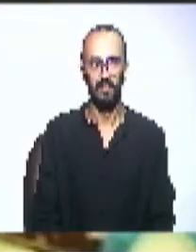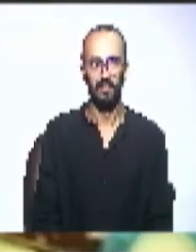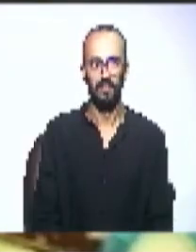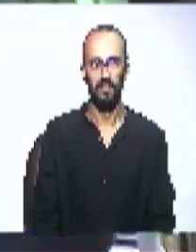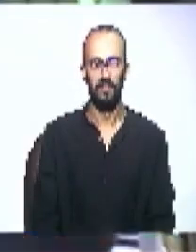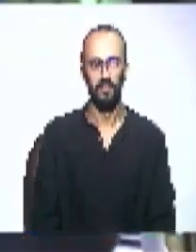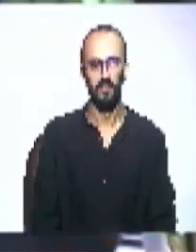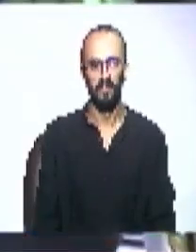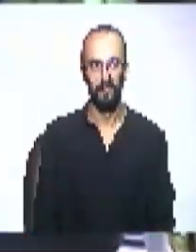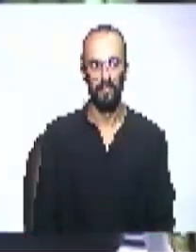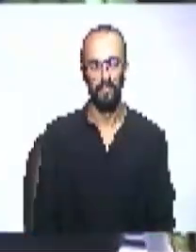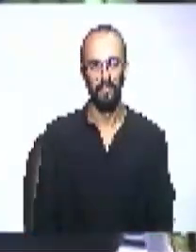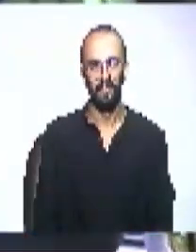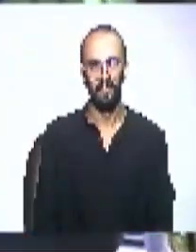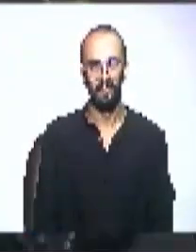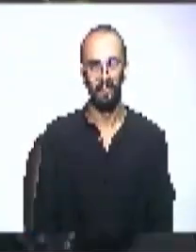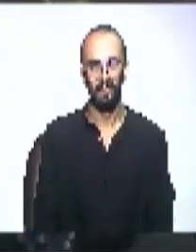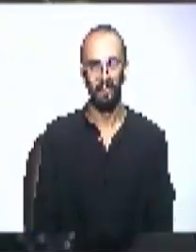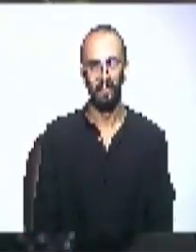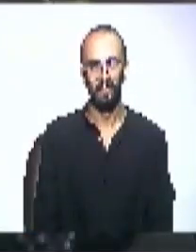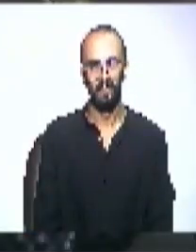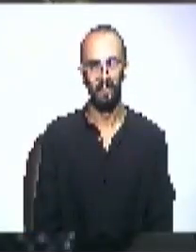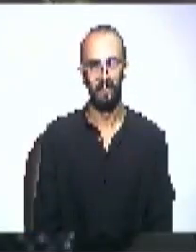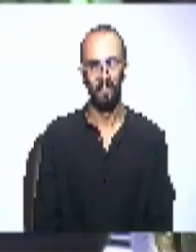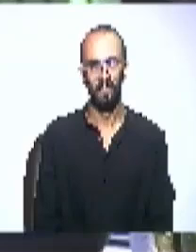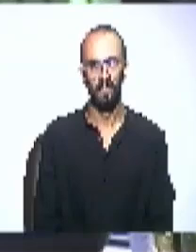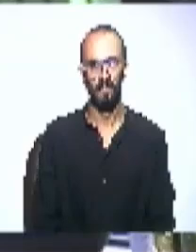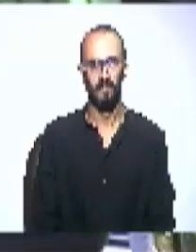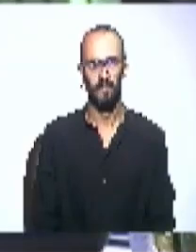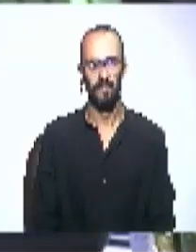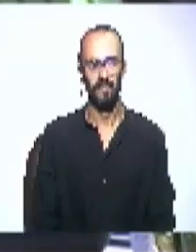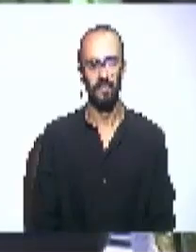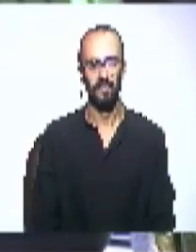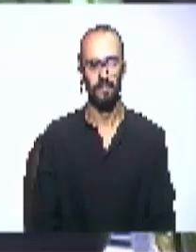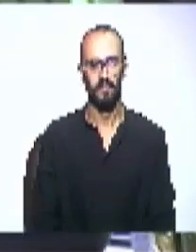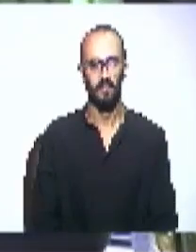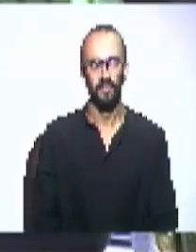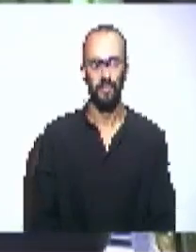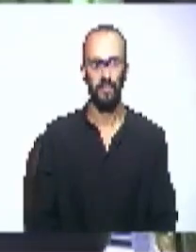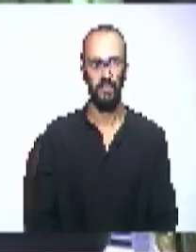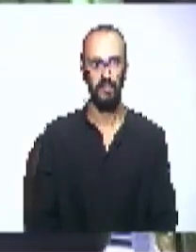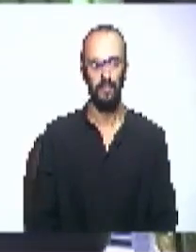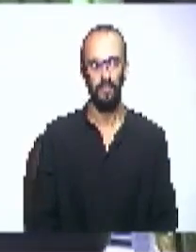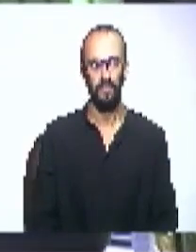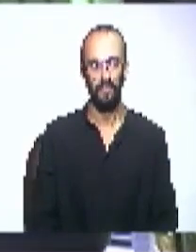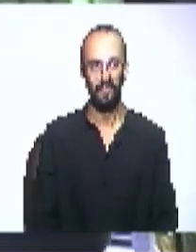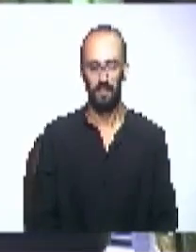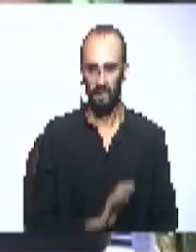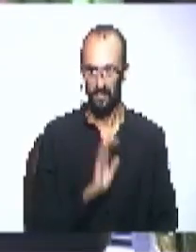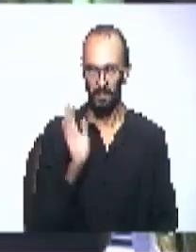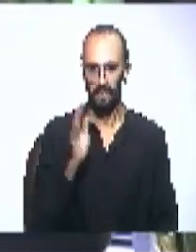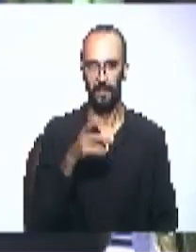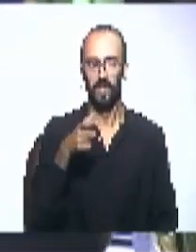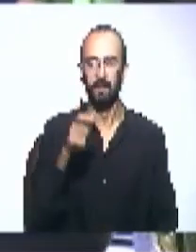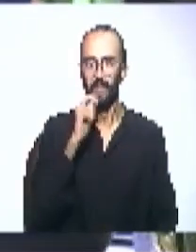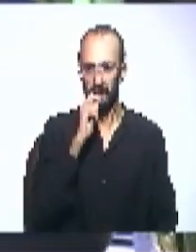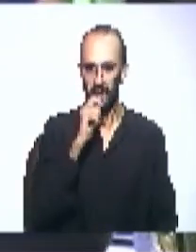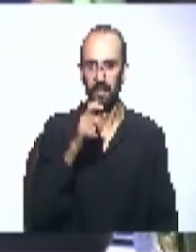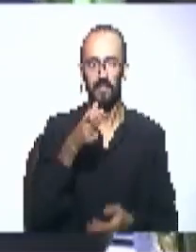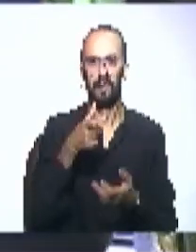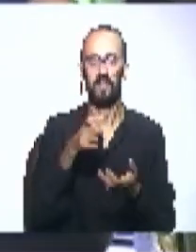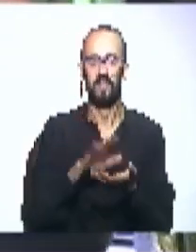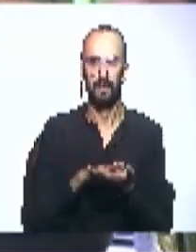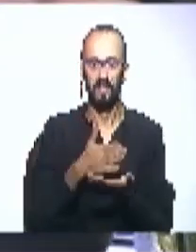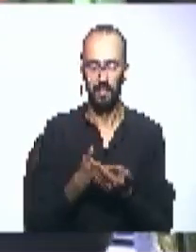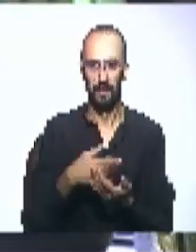تشكر خالص نورتنا يا دكتور حلو كده يبقى احنا خدنا عيش بلد اهو يعني برضو اللي